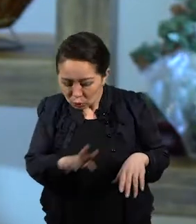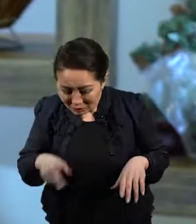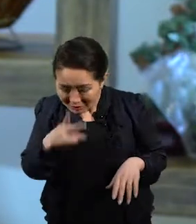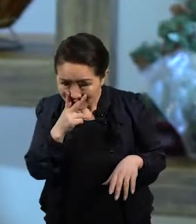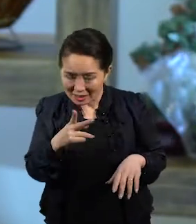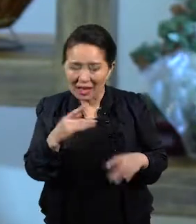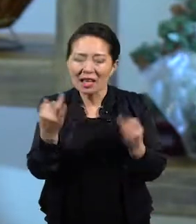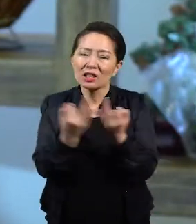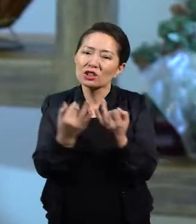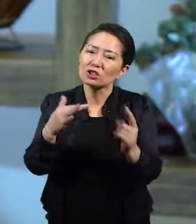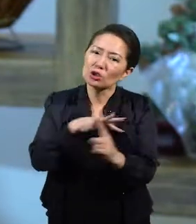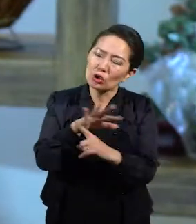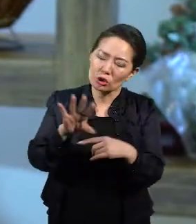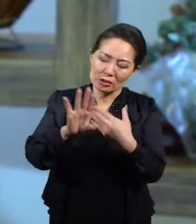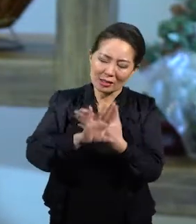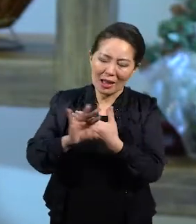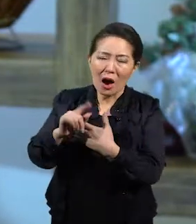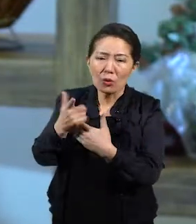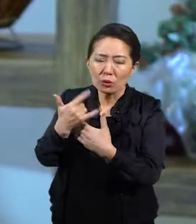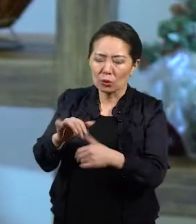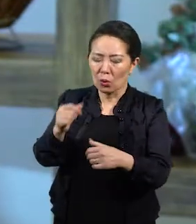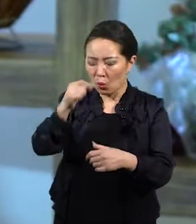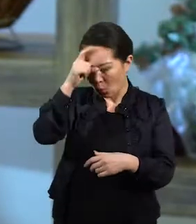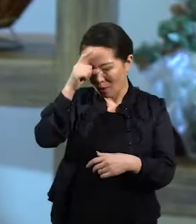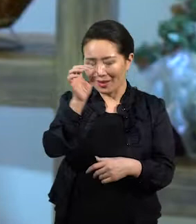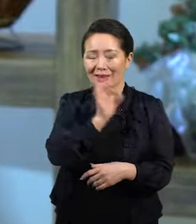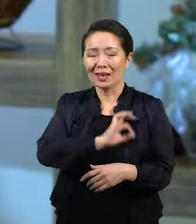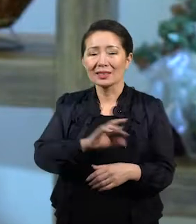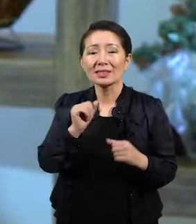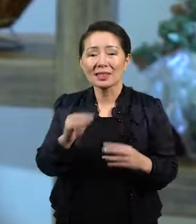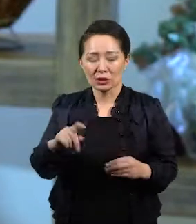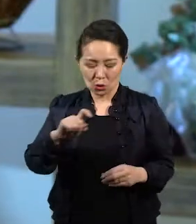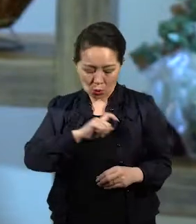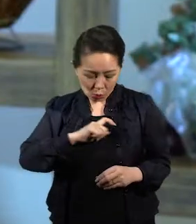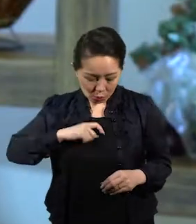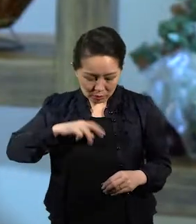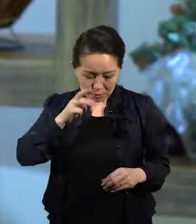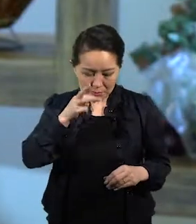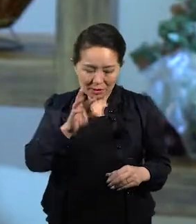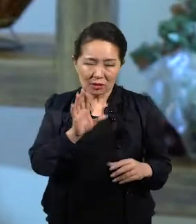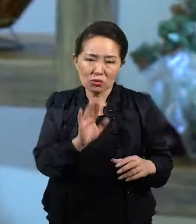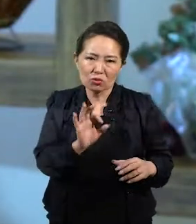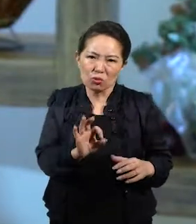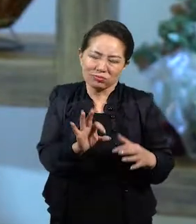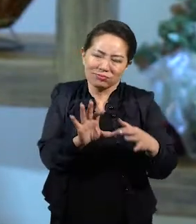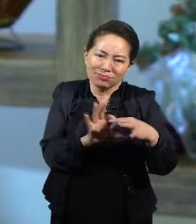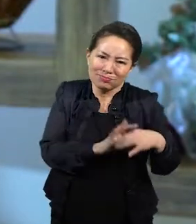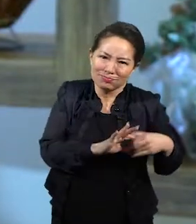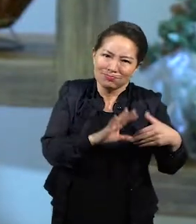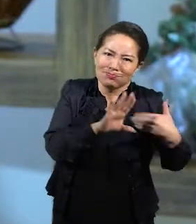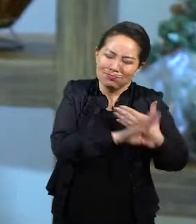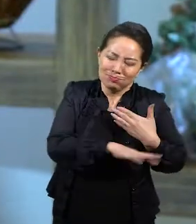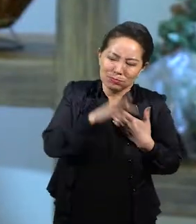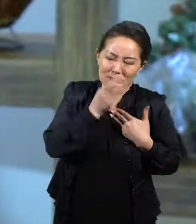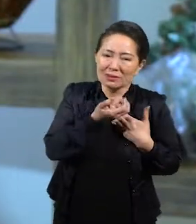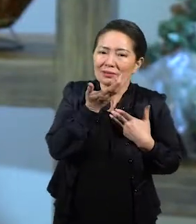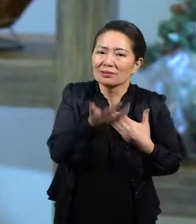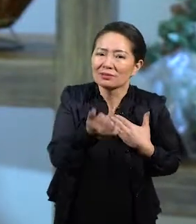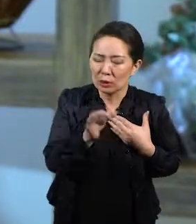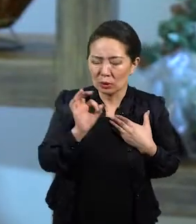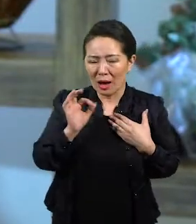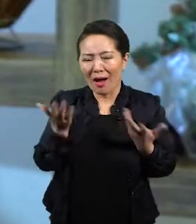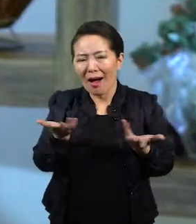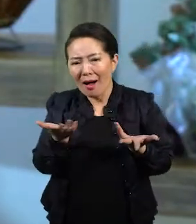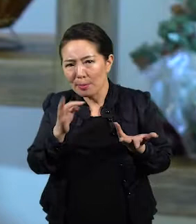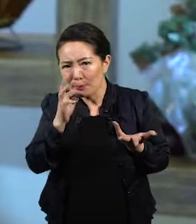одоо цахим орчинд аюулгүй ухаалгаар ашиглах, тэр дундаа хувийнхаа мэдээллийг яаж одоо аюулгүйгээр мэдээлэх үү, аль мэдээллийг